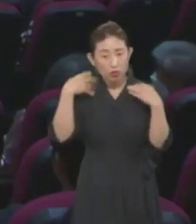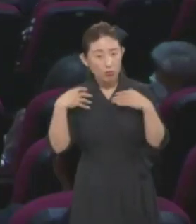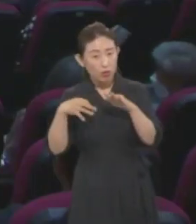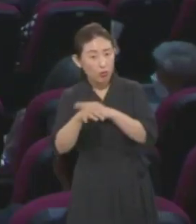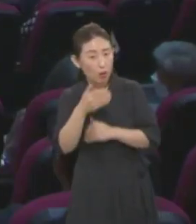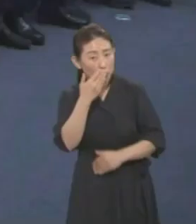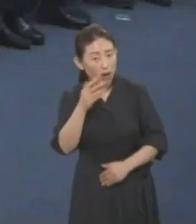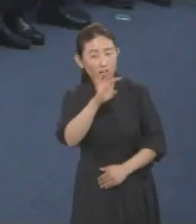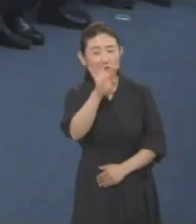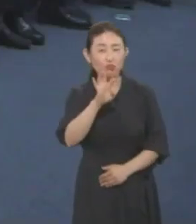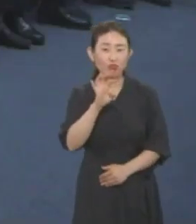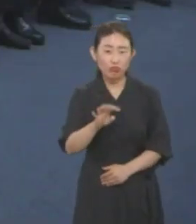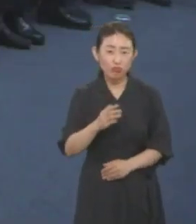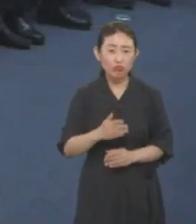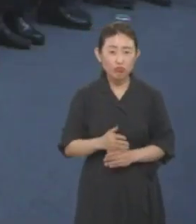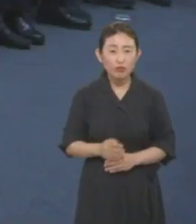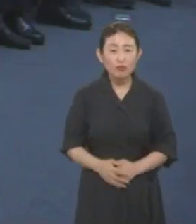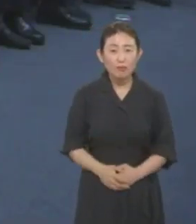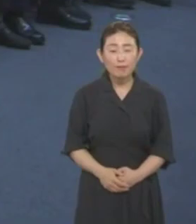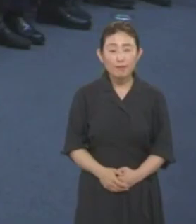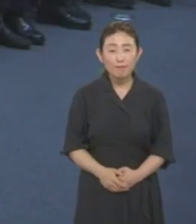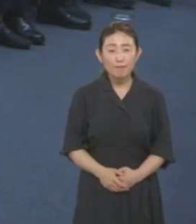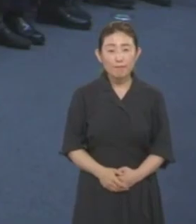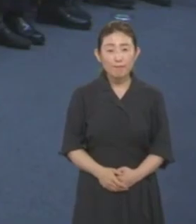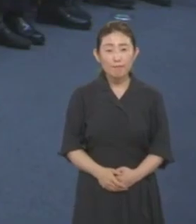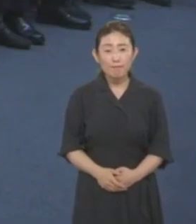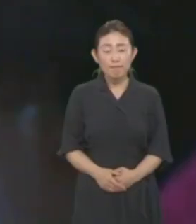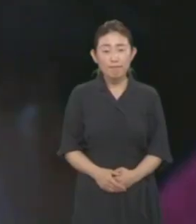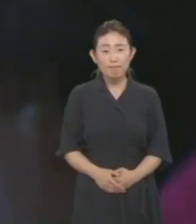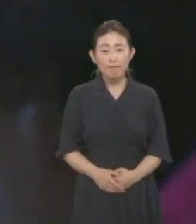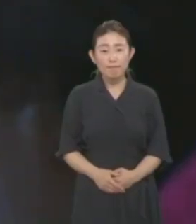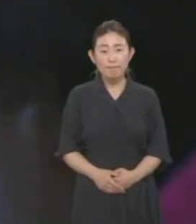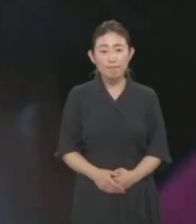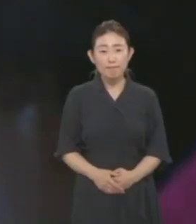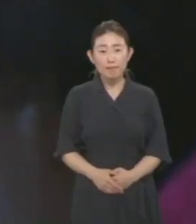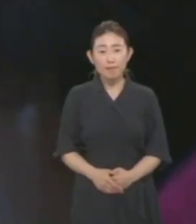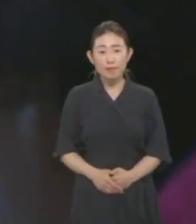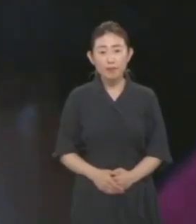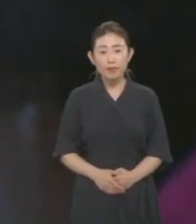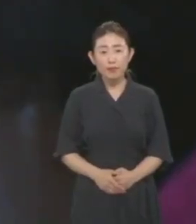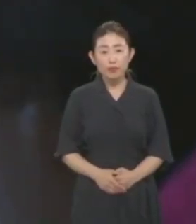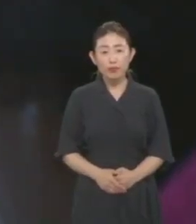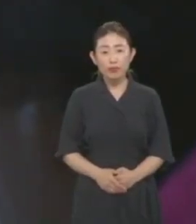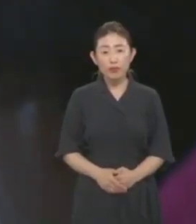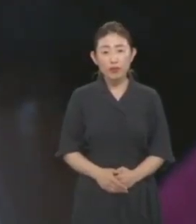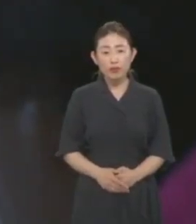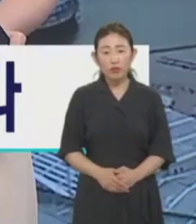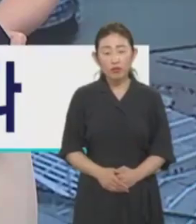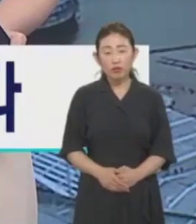지원이 가능할지 여부가 중요한 변수가 될 거란 지적도 나옵니다. TJB 장석영입니다.